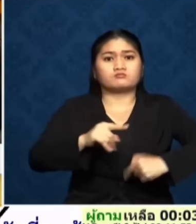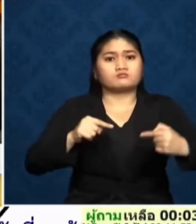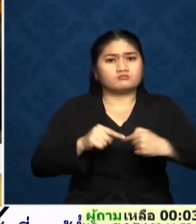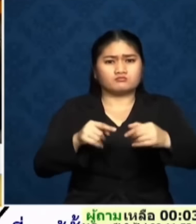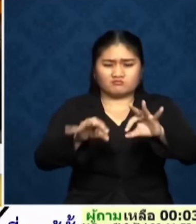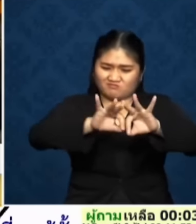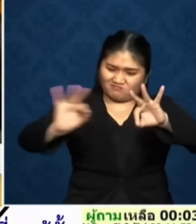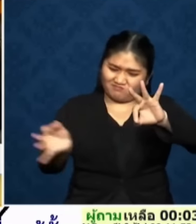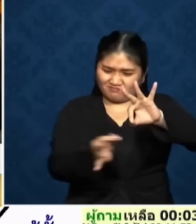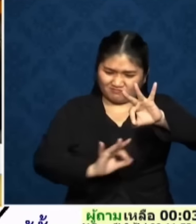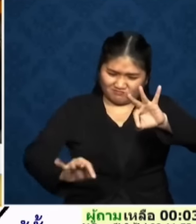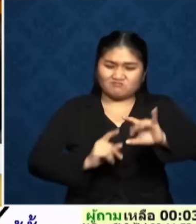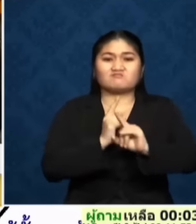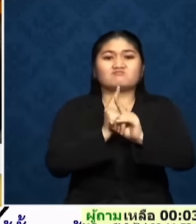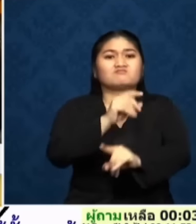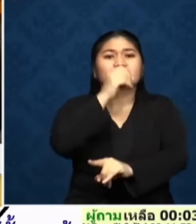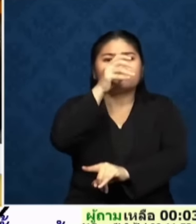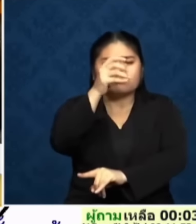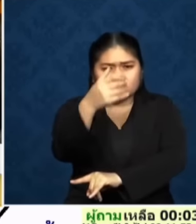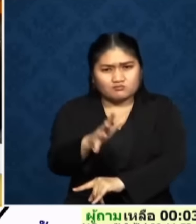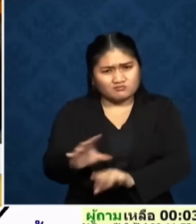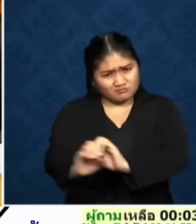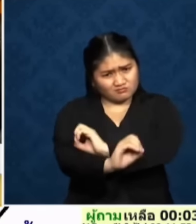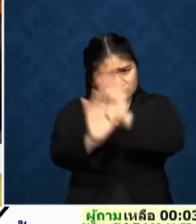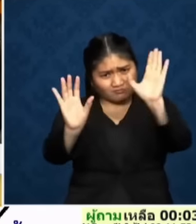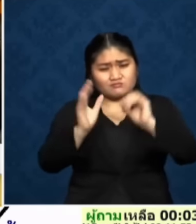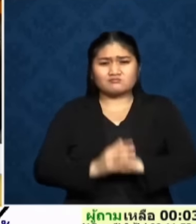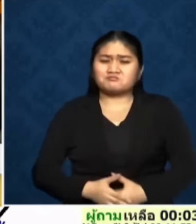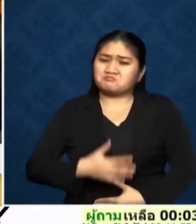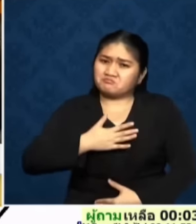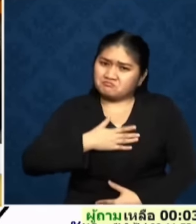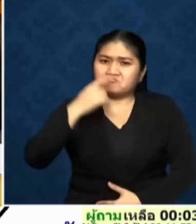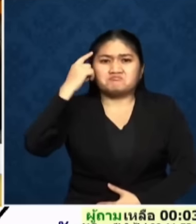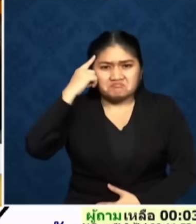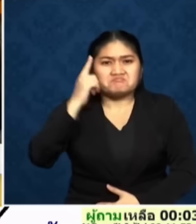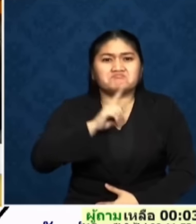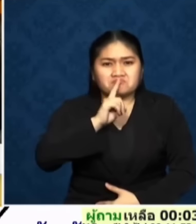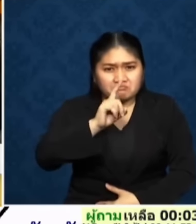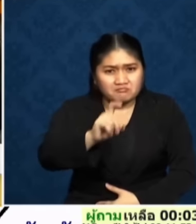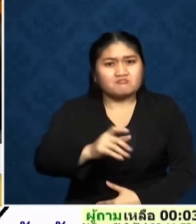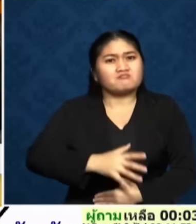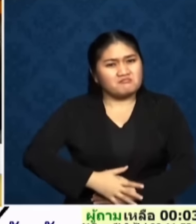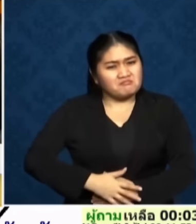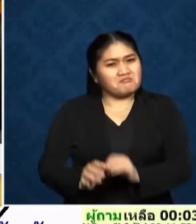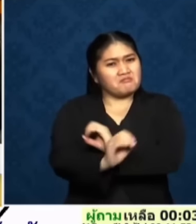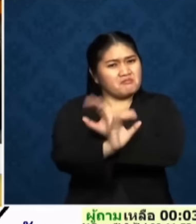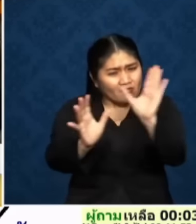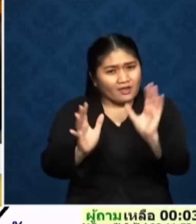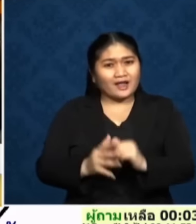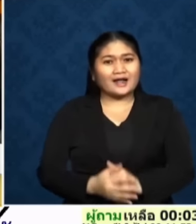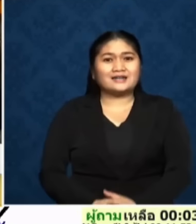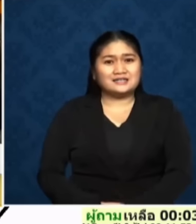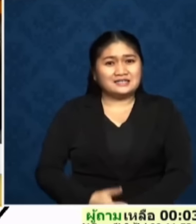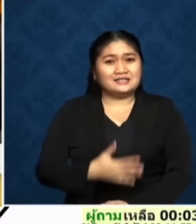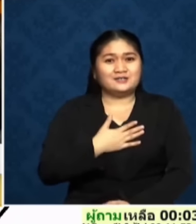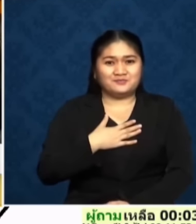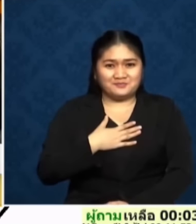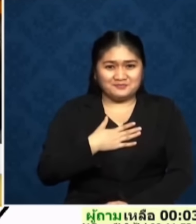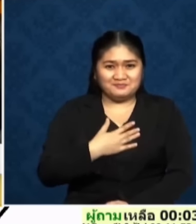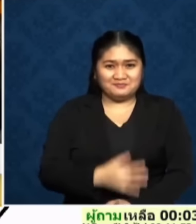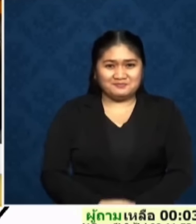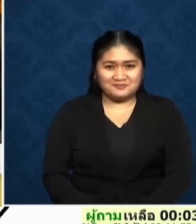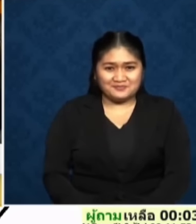ป็นอย่างที่เราบอกชัดเจนเพราะฉะนั้นตรงนี้เราจึงได้เอาคำถามเดียวเพื่อให้มันเกิดความชัดเจนมากขึ้นส่วนประเด็นที่